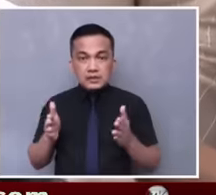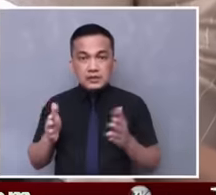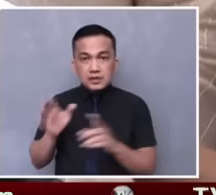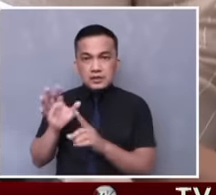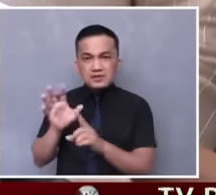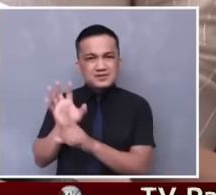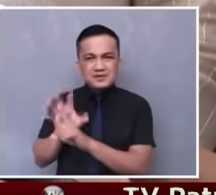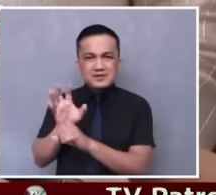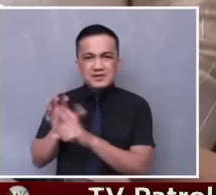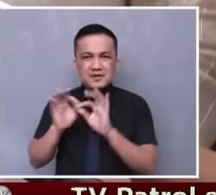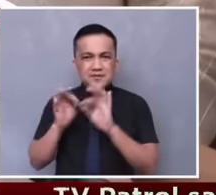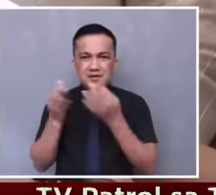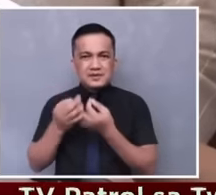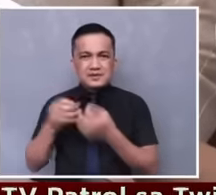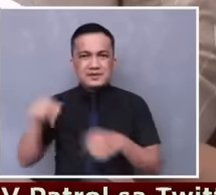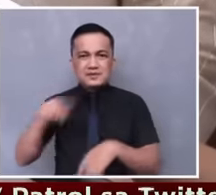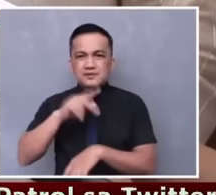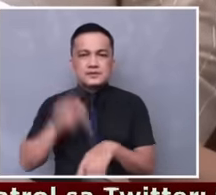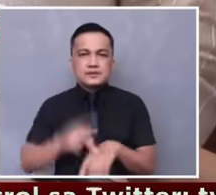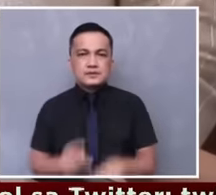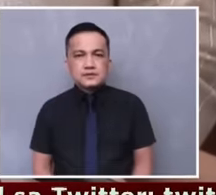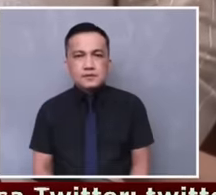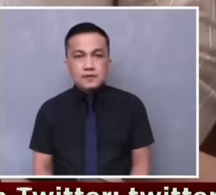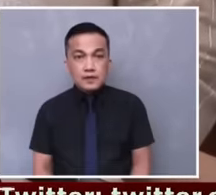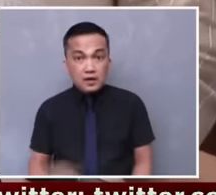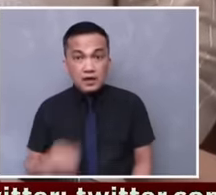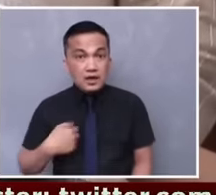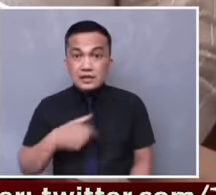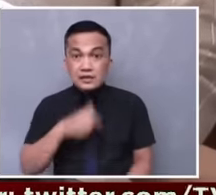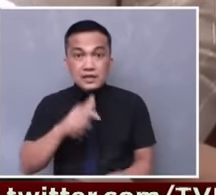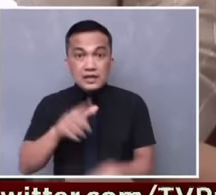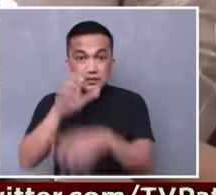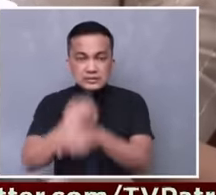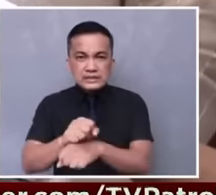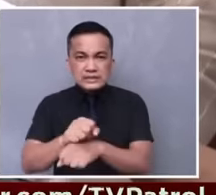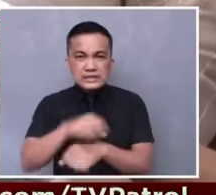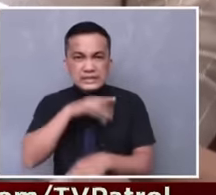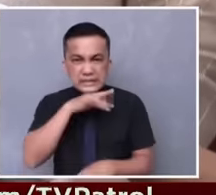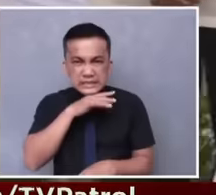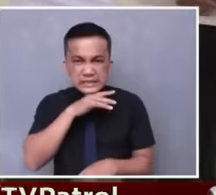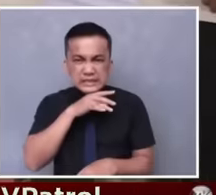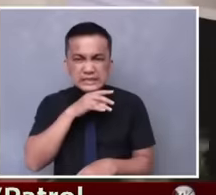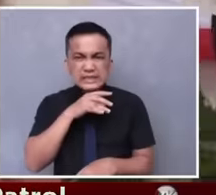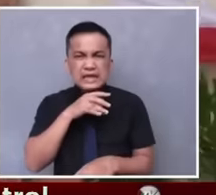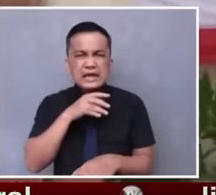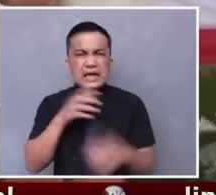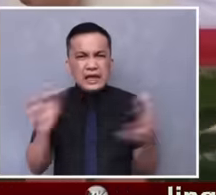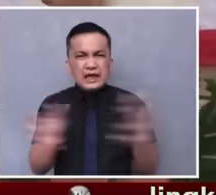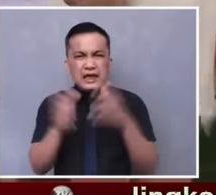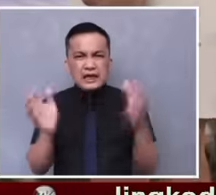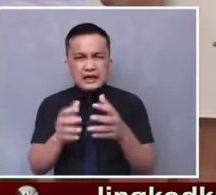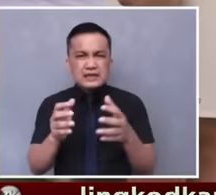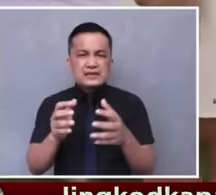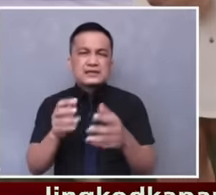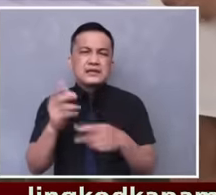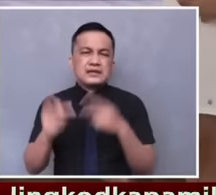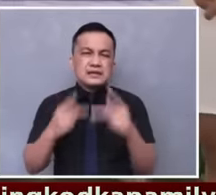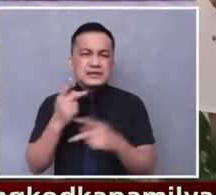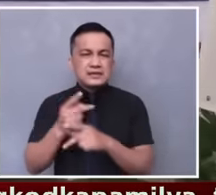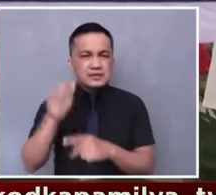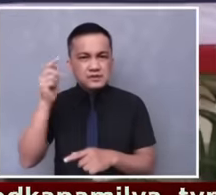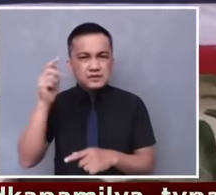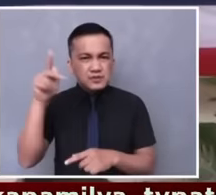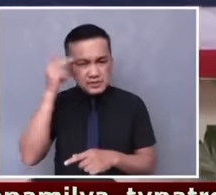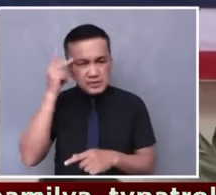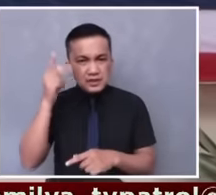sa ating bansa. Hindi ako nasanay sa madumi at mainit na klase ng politika. Ayaw rin talaga ng aking